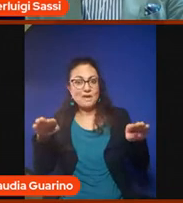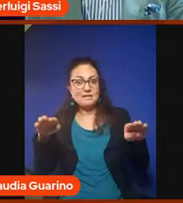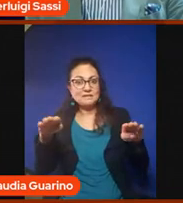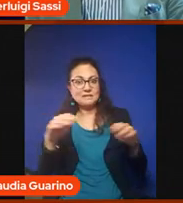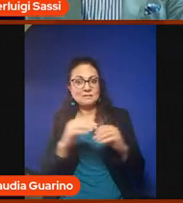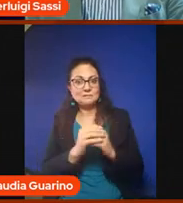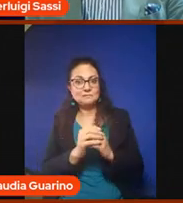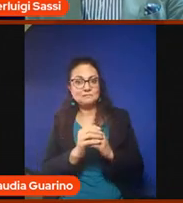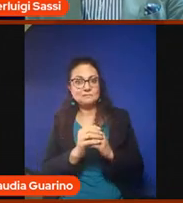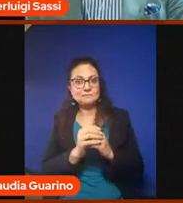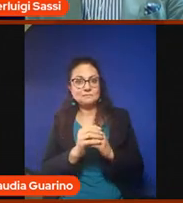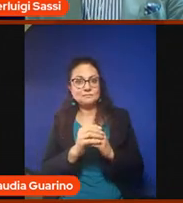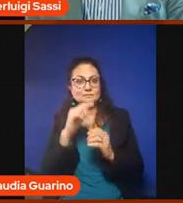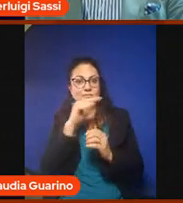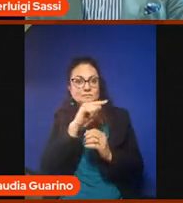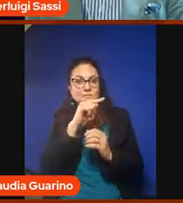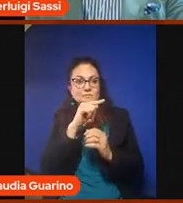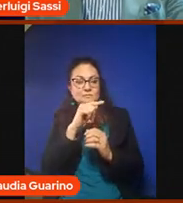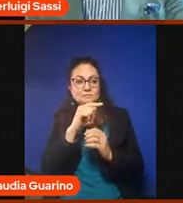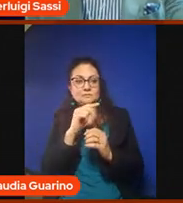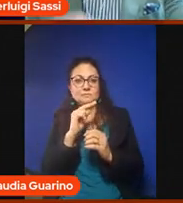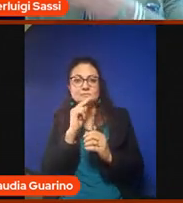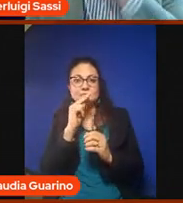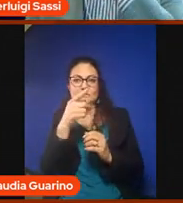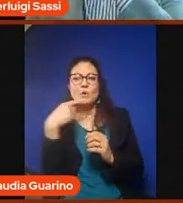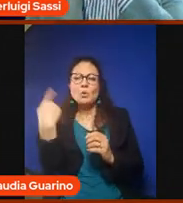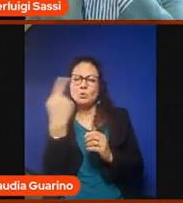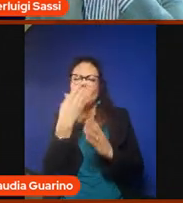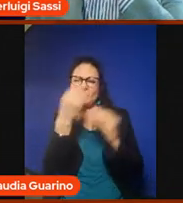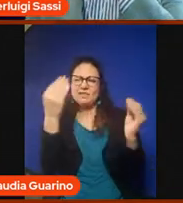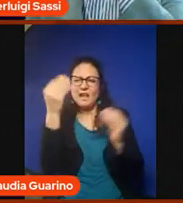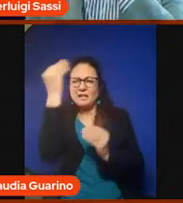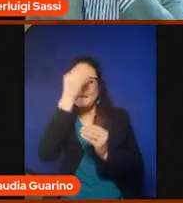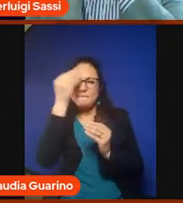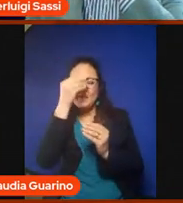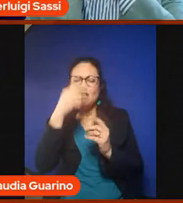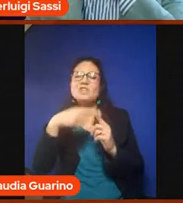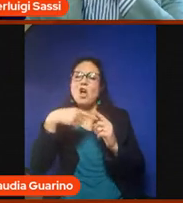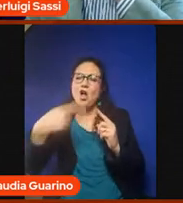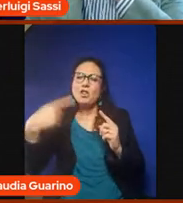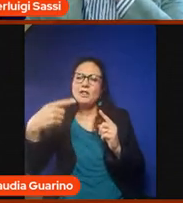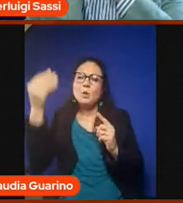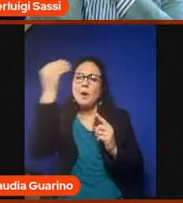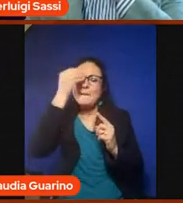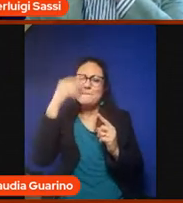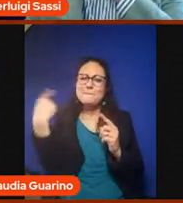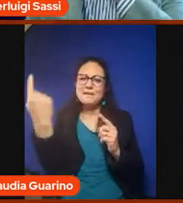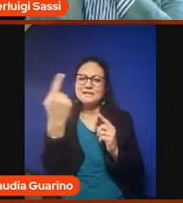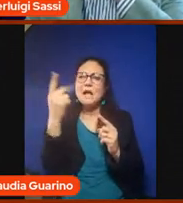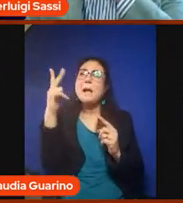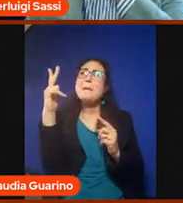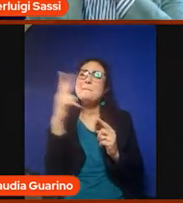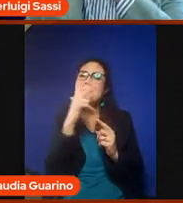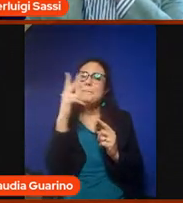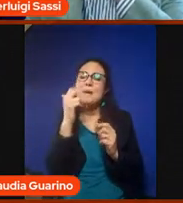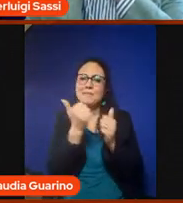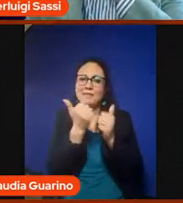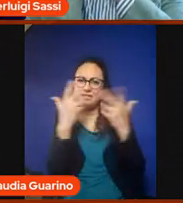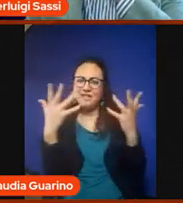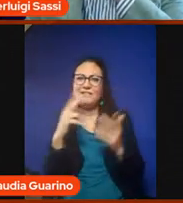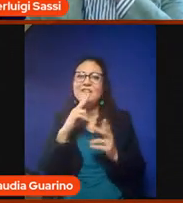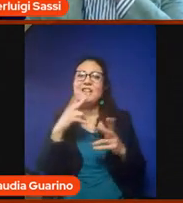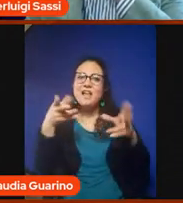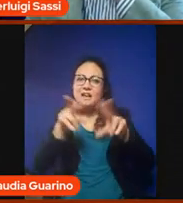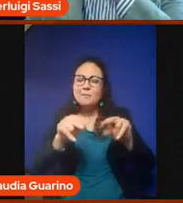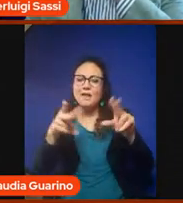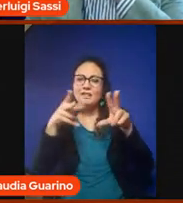La Laudato Si, contrariamente a quello che molti pensano, e continuano a pensare, non capisco perché il Papa lo ripete ad nausea,